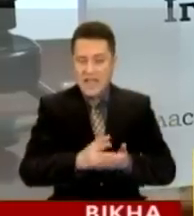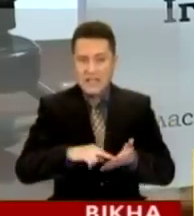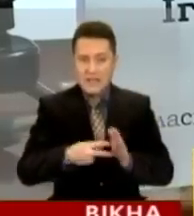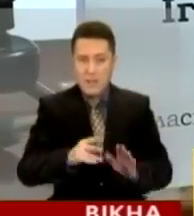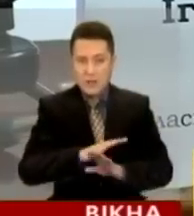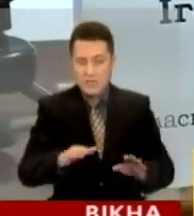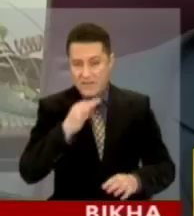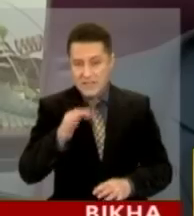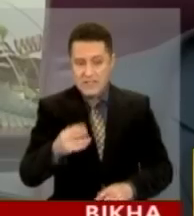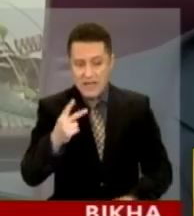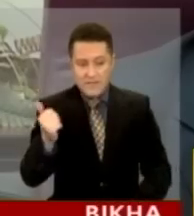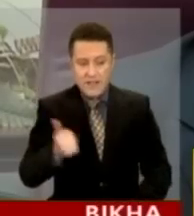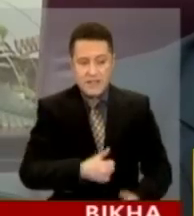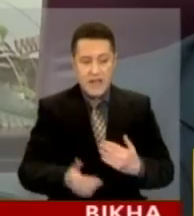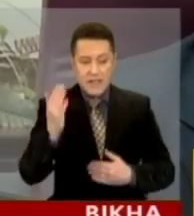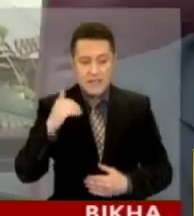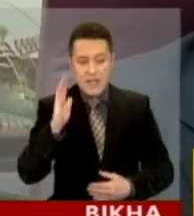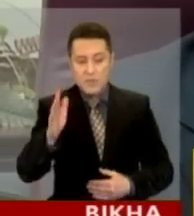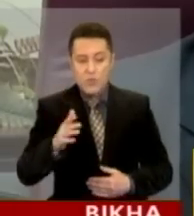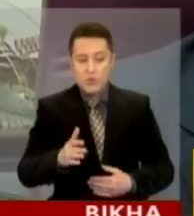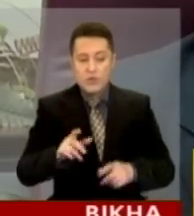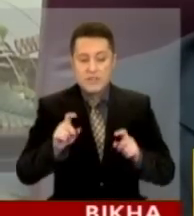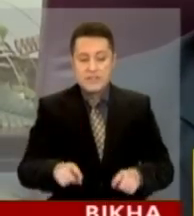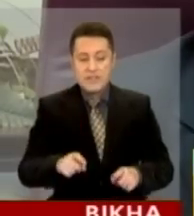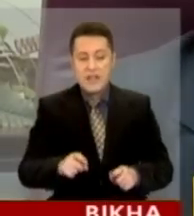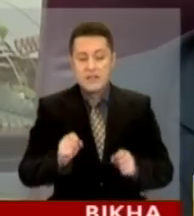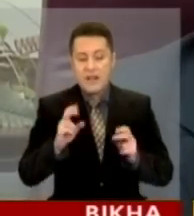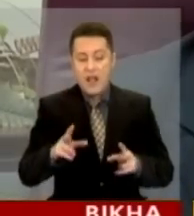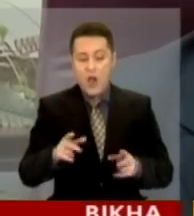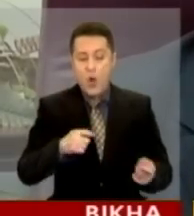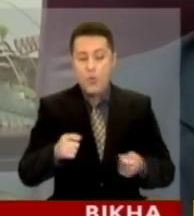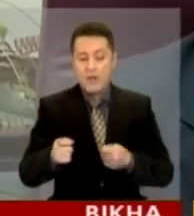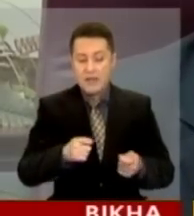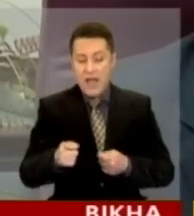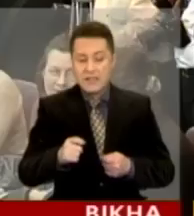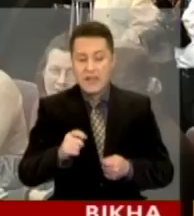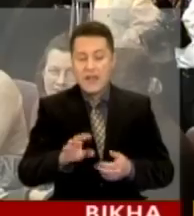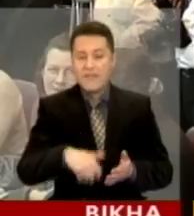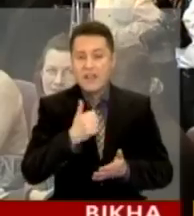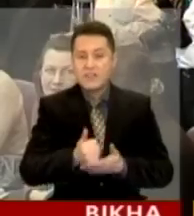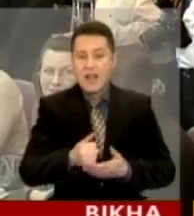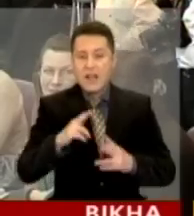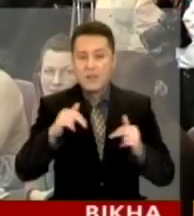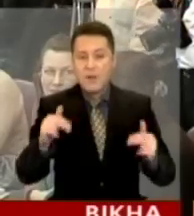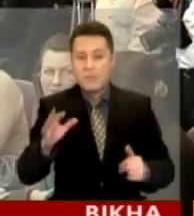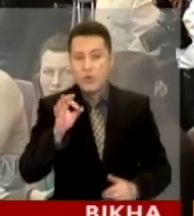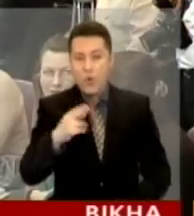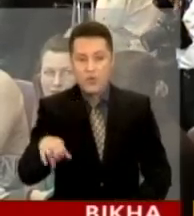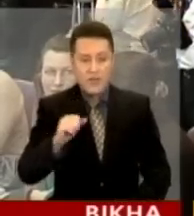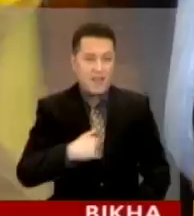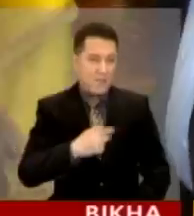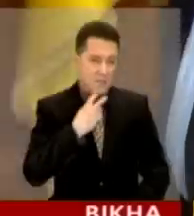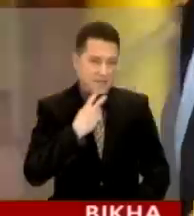2 недели назад о том что я буду сидеть в этом кресле и давать интервью в качестве губернатора или начальника днепропетровскоя Ада я би